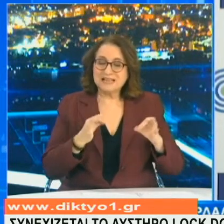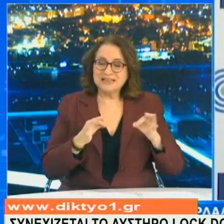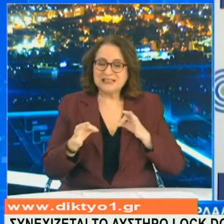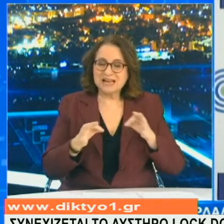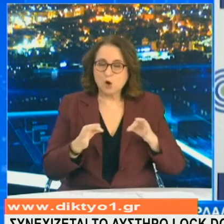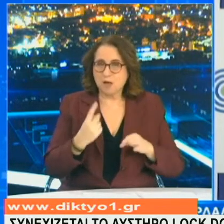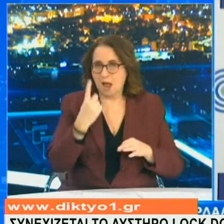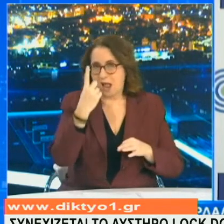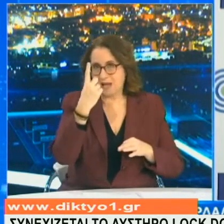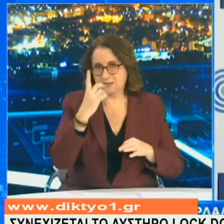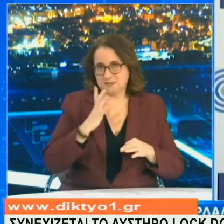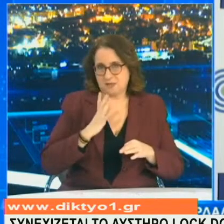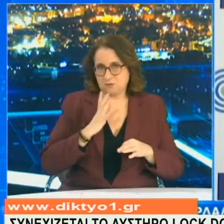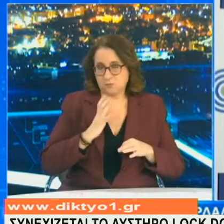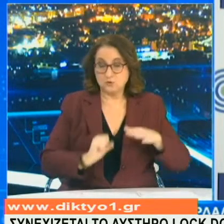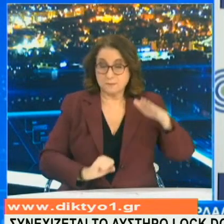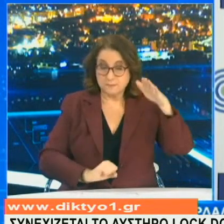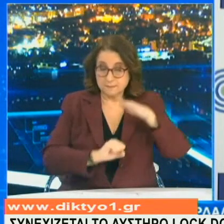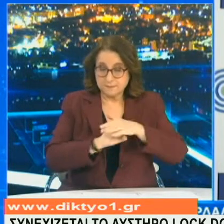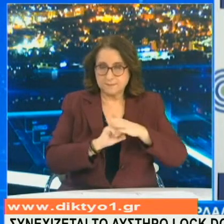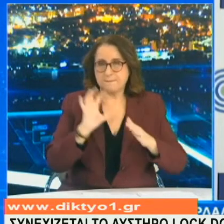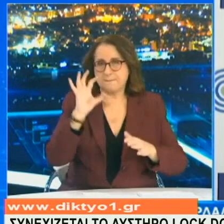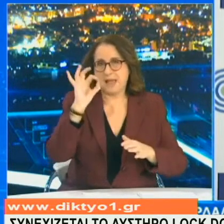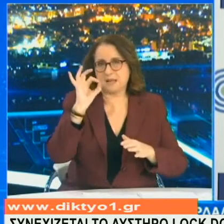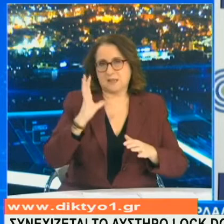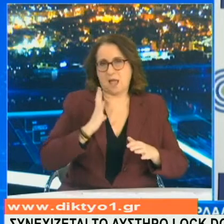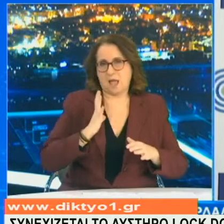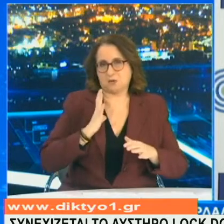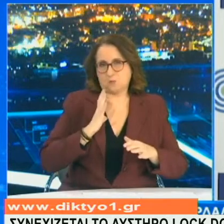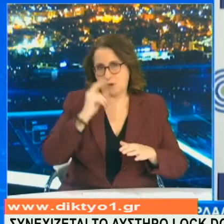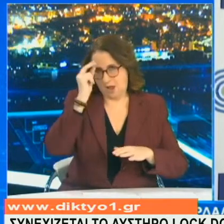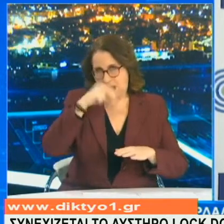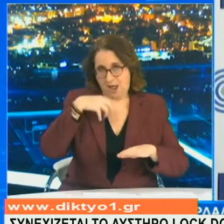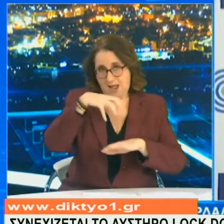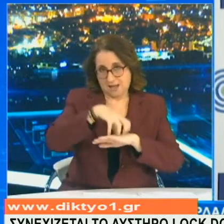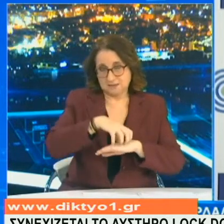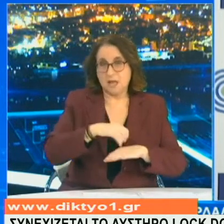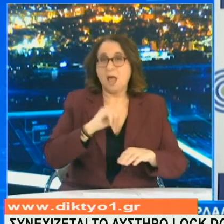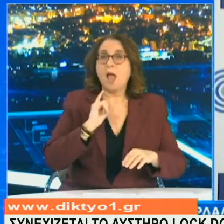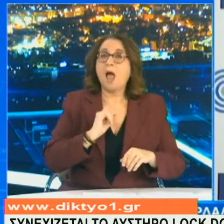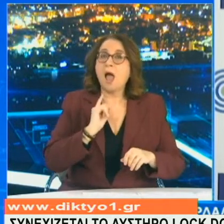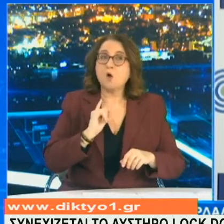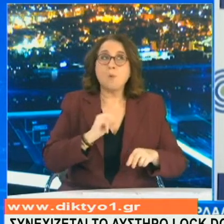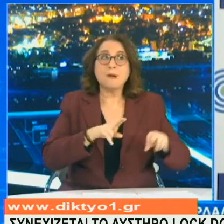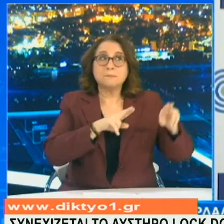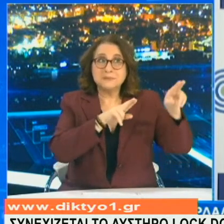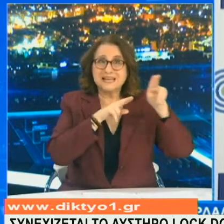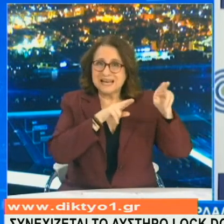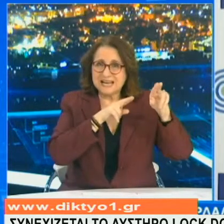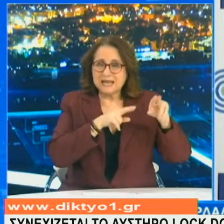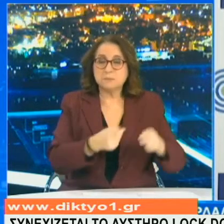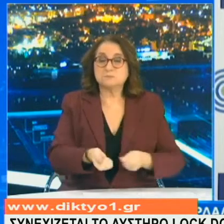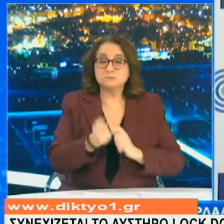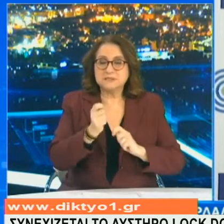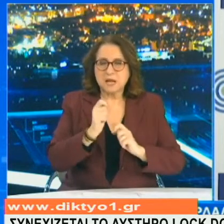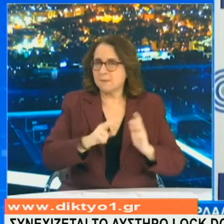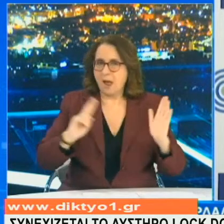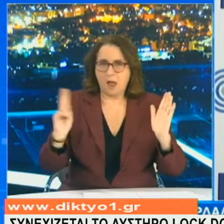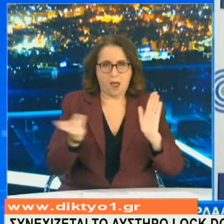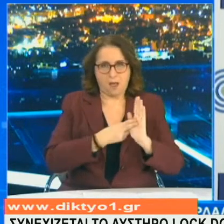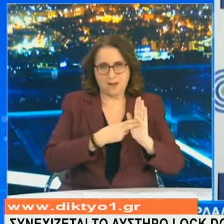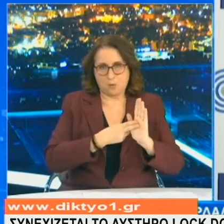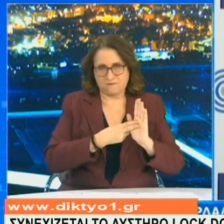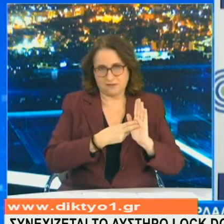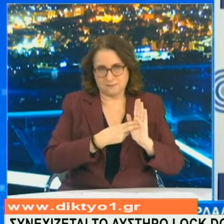μέτρα, με ανώτατο όριο τα 50 άτομα. Επίσης, το κυνήγι και το ψάρεμα παραμένουν προσωρινά σε αναστολή. Στη συνέχεια